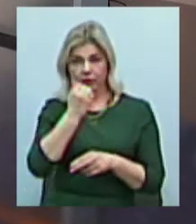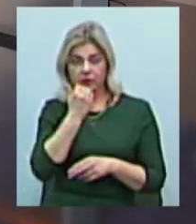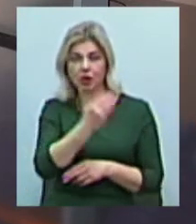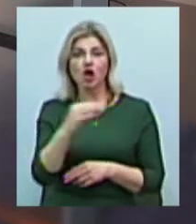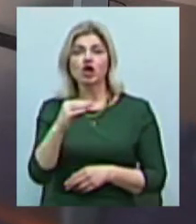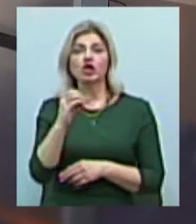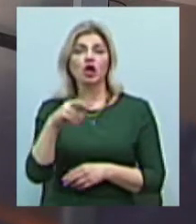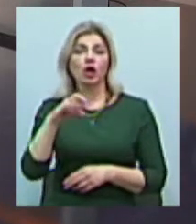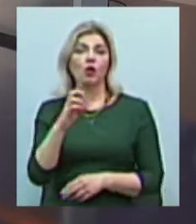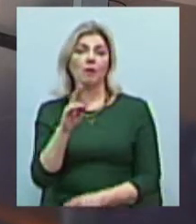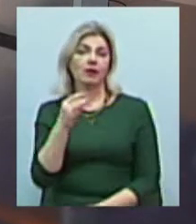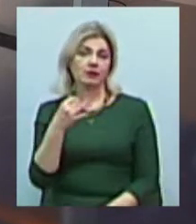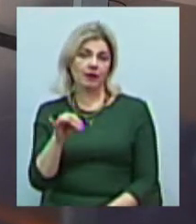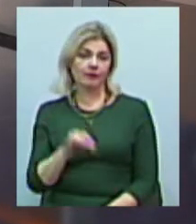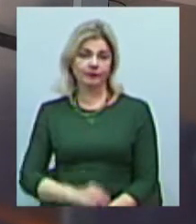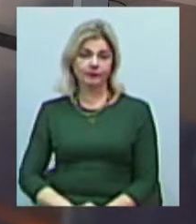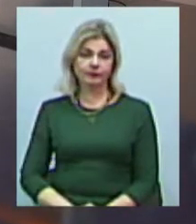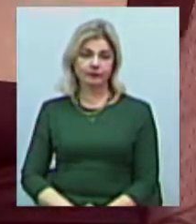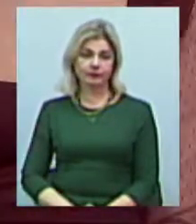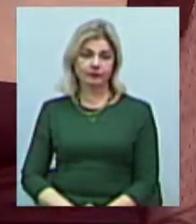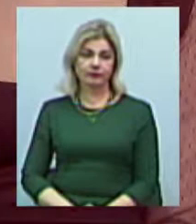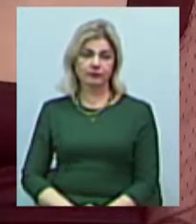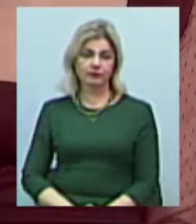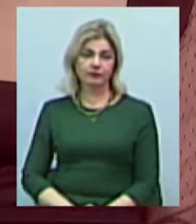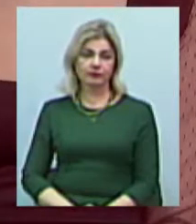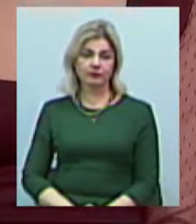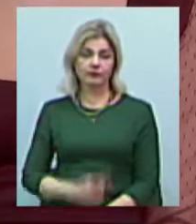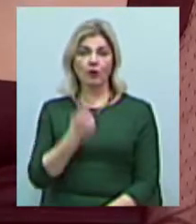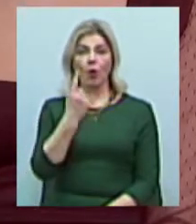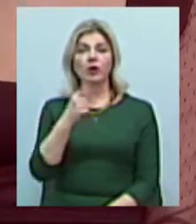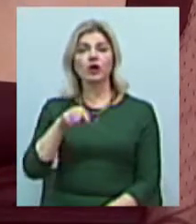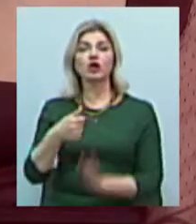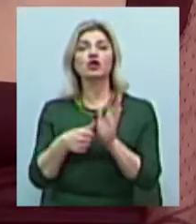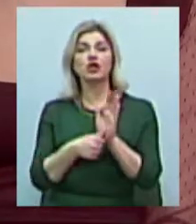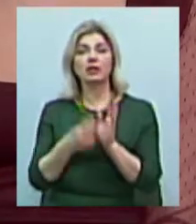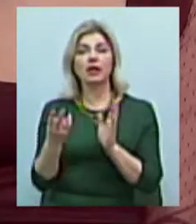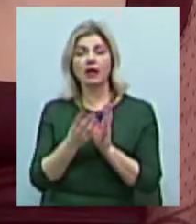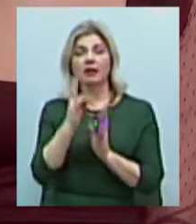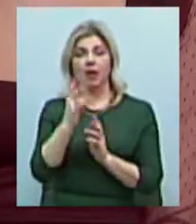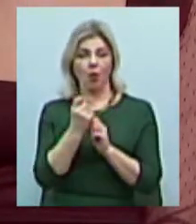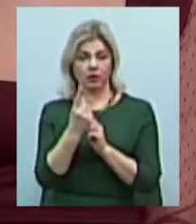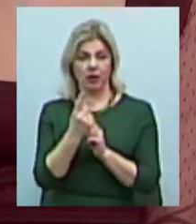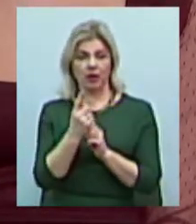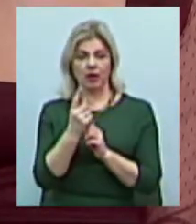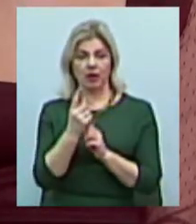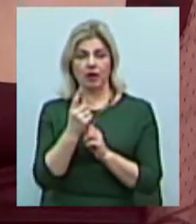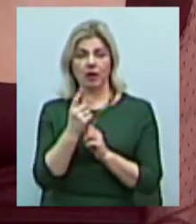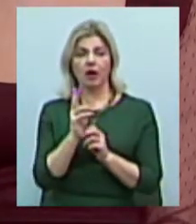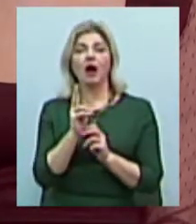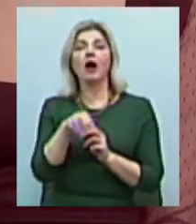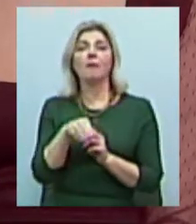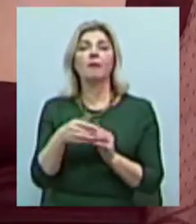Санчу. Скільки на N11 ще треба відремонтувати? Мікрофон. 1,6 мільярдів нам треба на N11. В кілометрах.